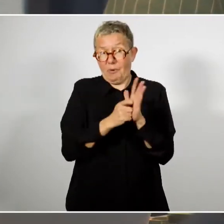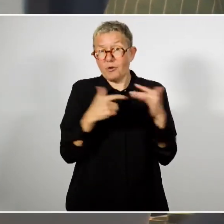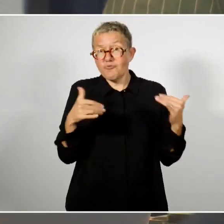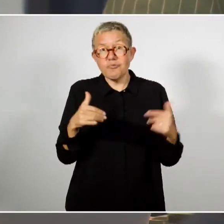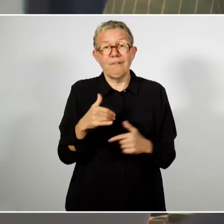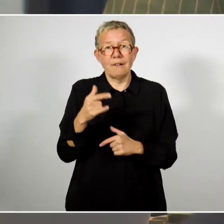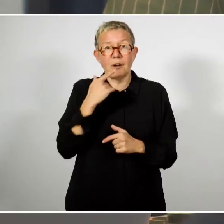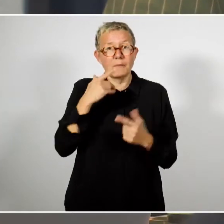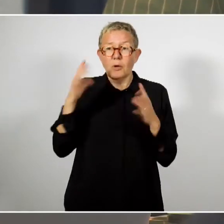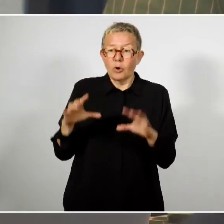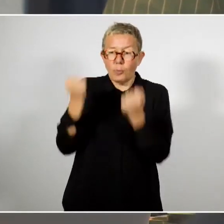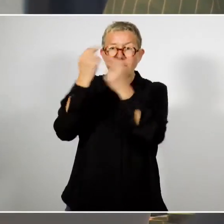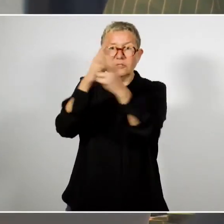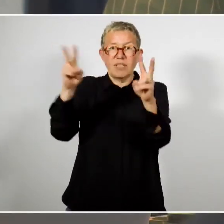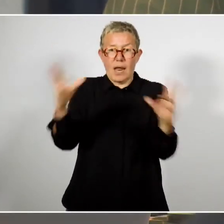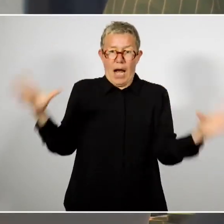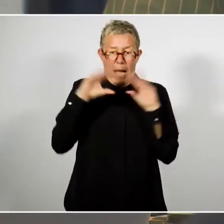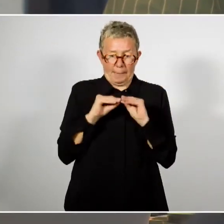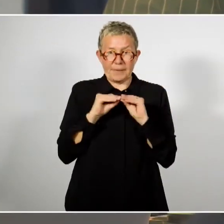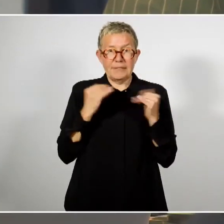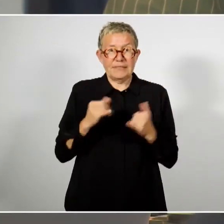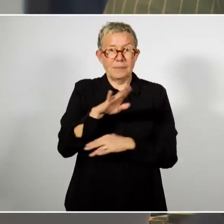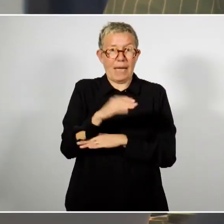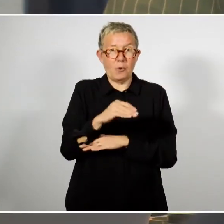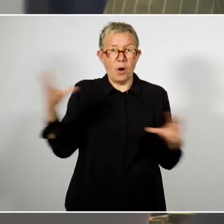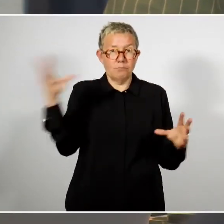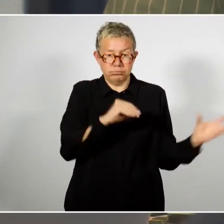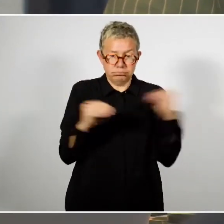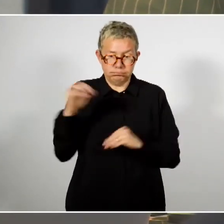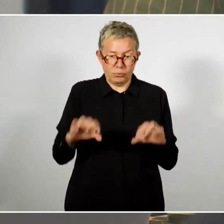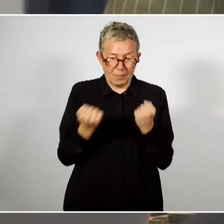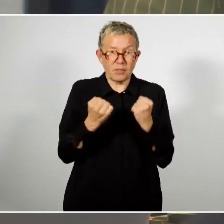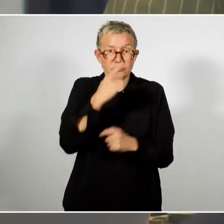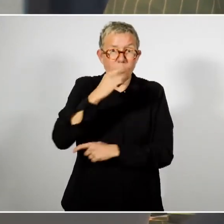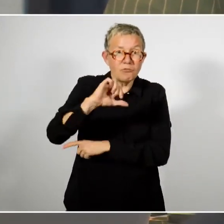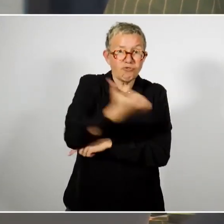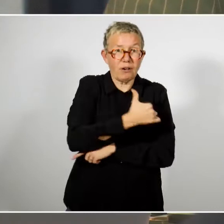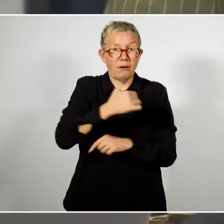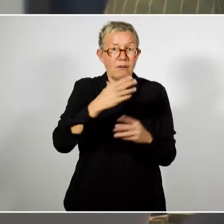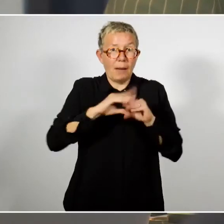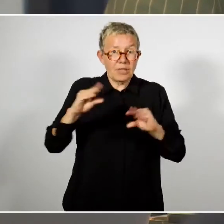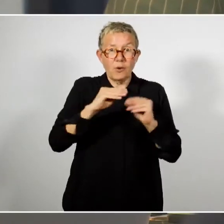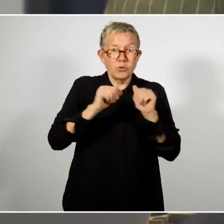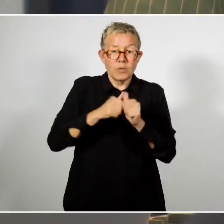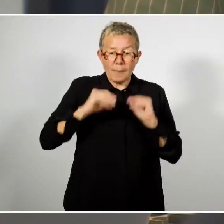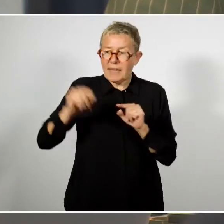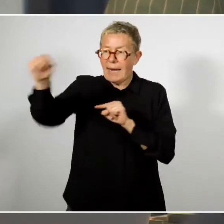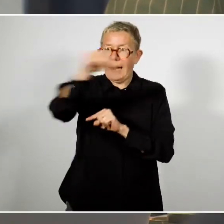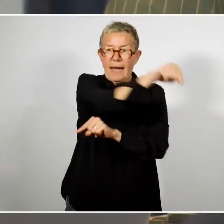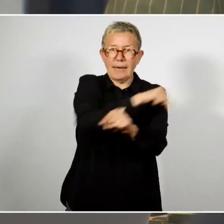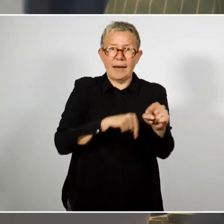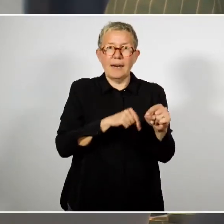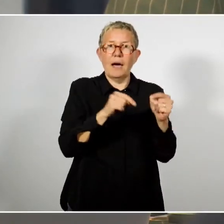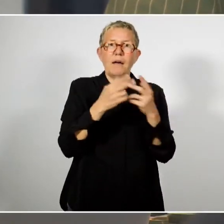transférer ces compétences des communes vers le niveau intercommunal pour faire bénéficier chacune et chacun, où qu'il réside, petite ou